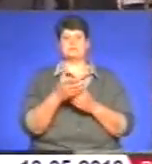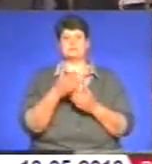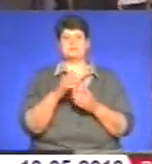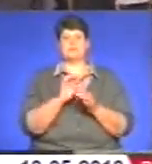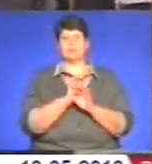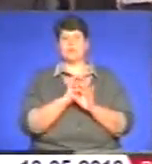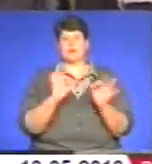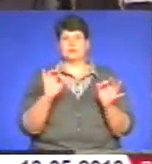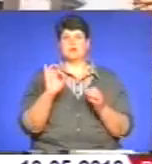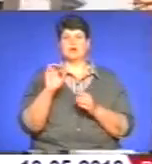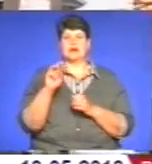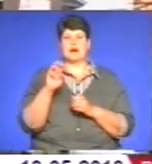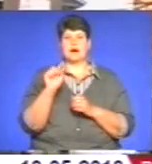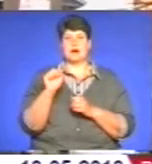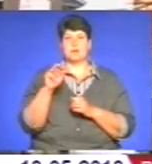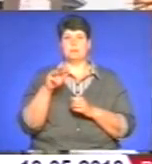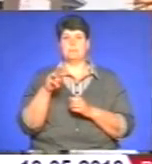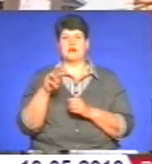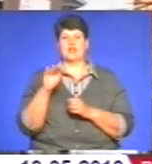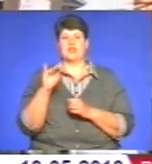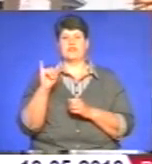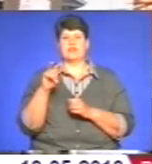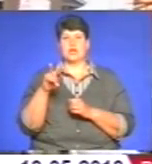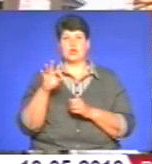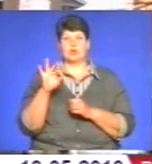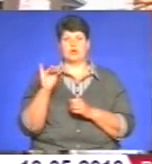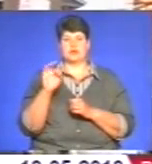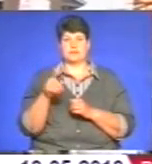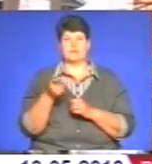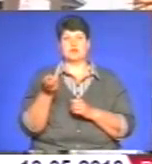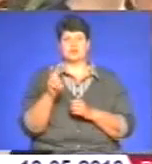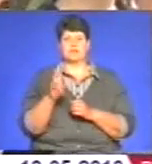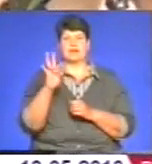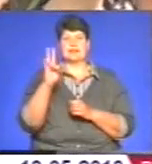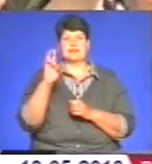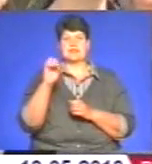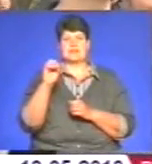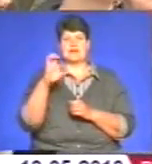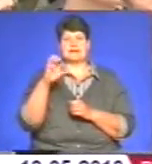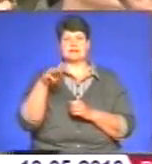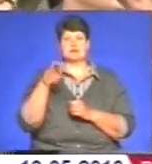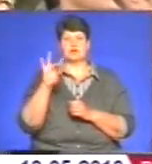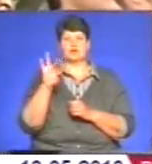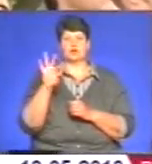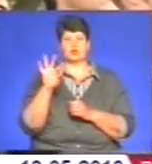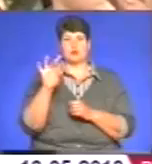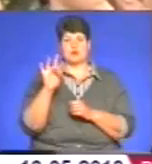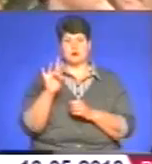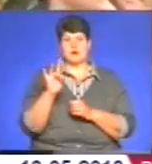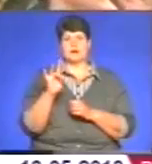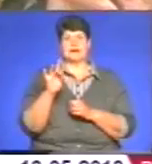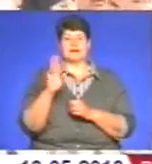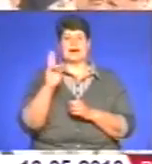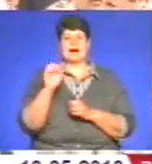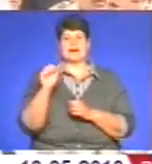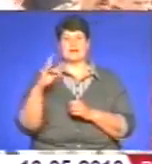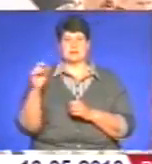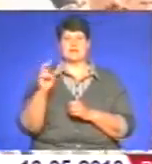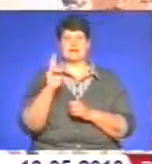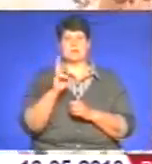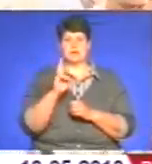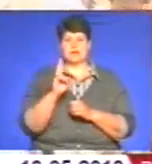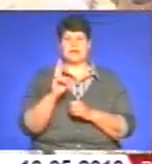ньому взяло духовенство краю на чолі з високопреосвященнішим Нестором, архієпископом Тернопільським, Кременецьким і